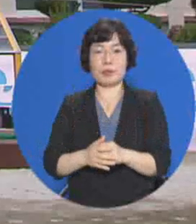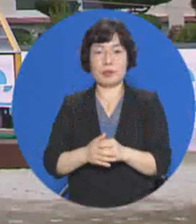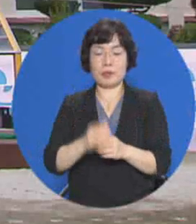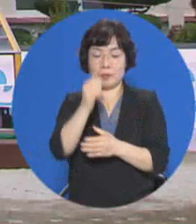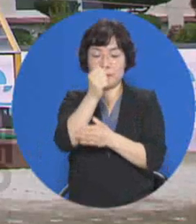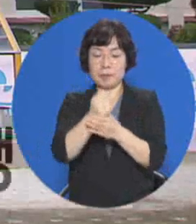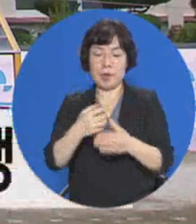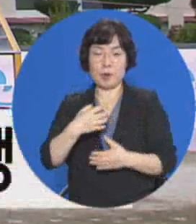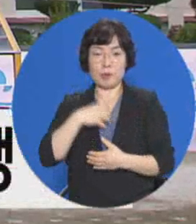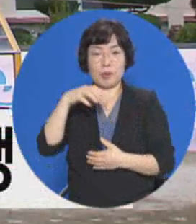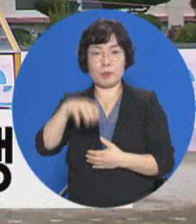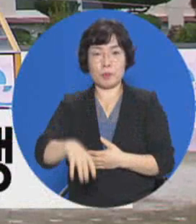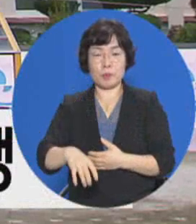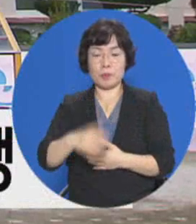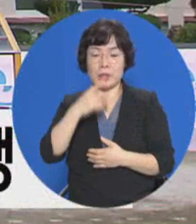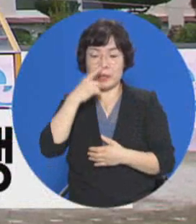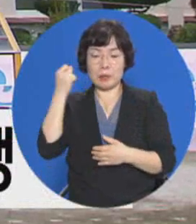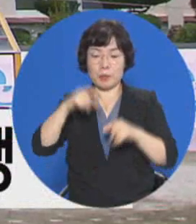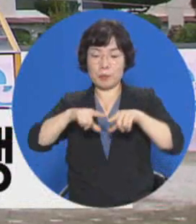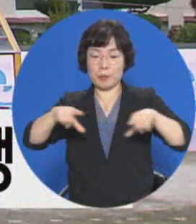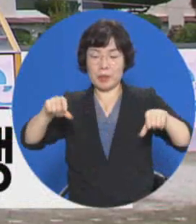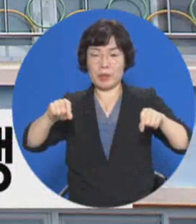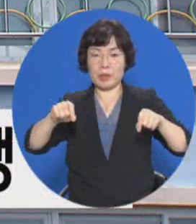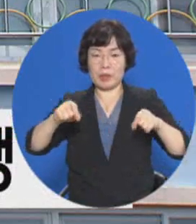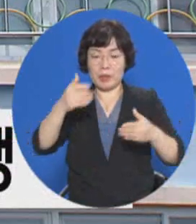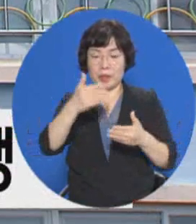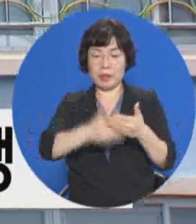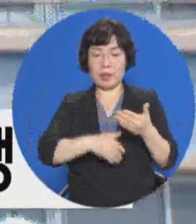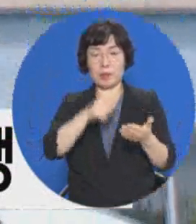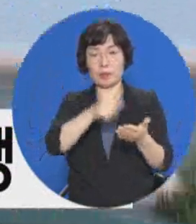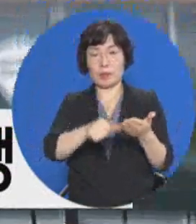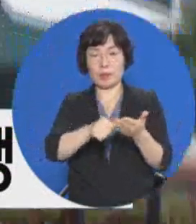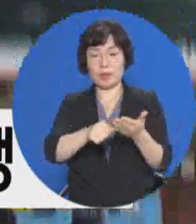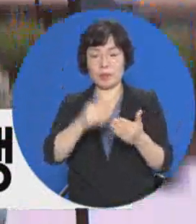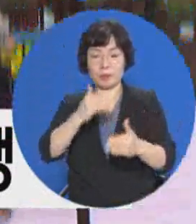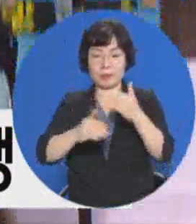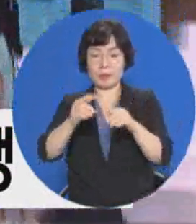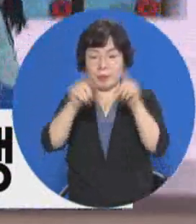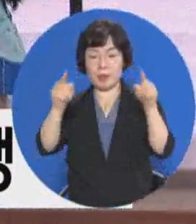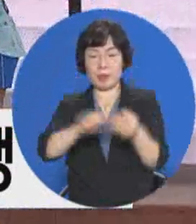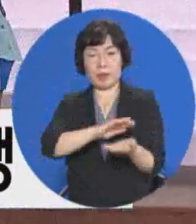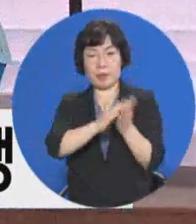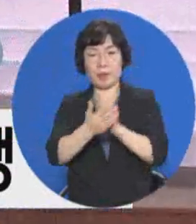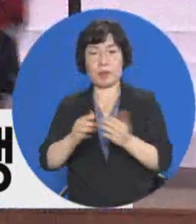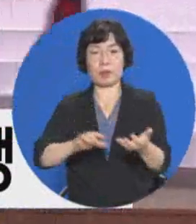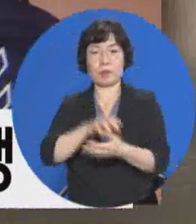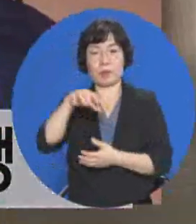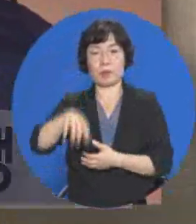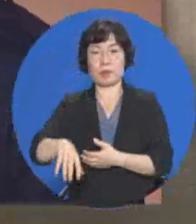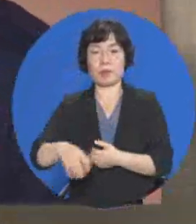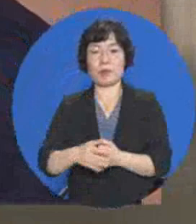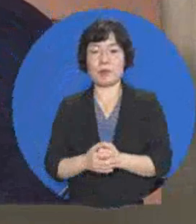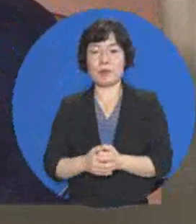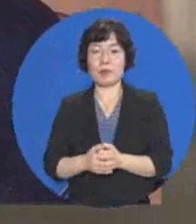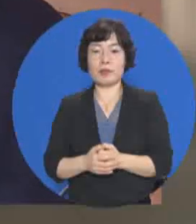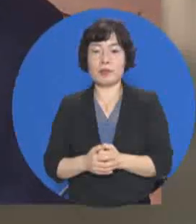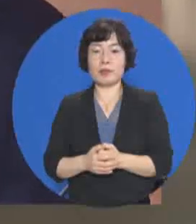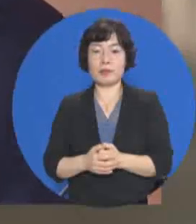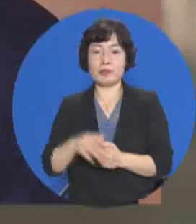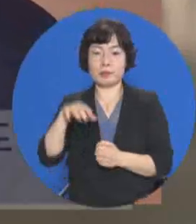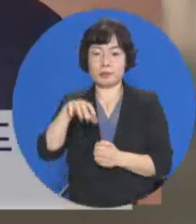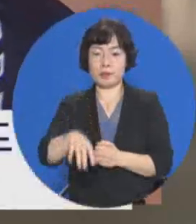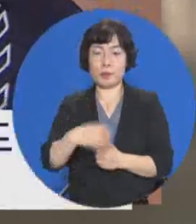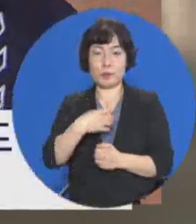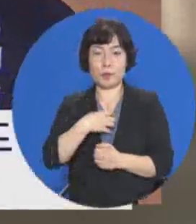낡고 위험한 데다 일본 강점기의 잔재이기도 한 구령대가 변신한 아이들의 놀이 공간입니다. 전에는 여기가